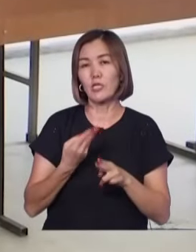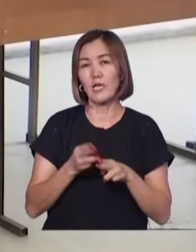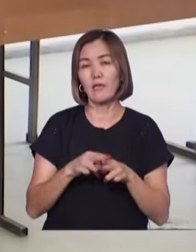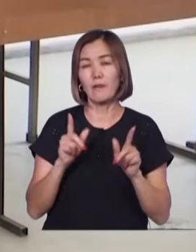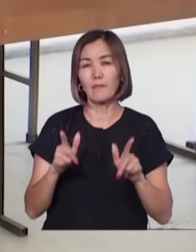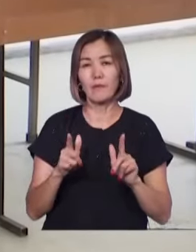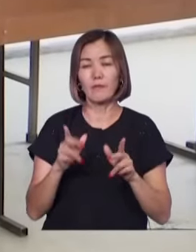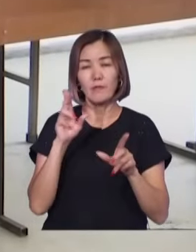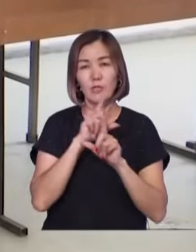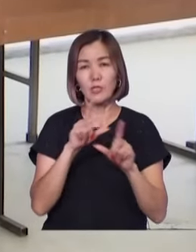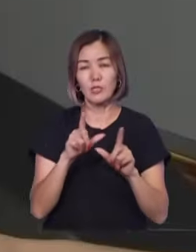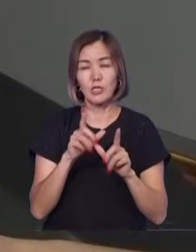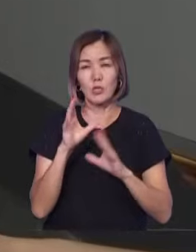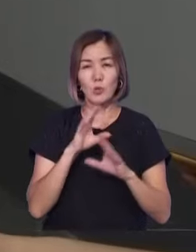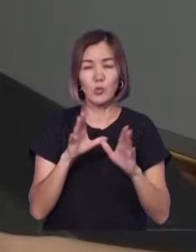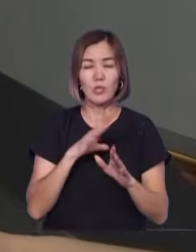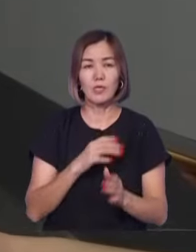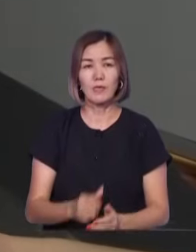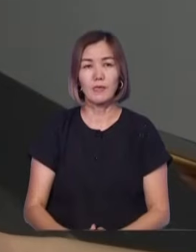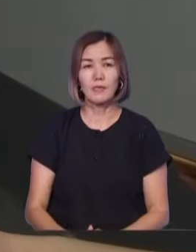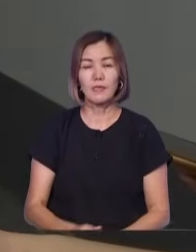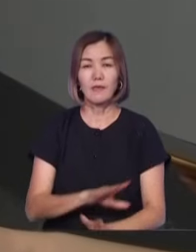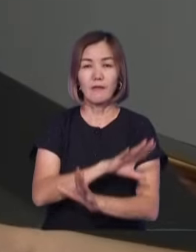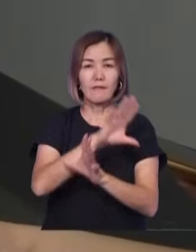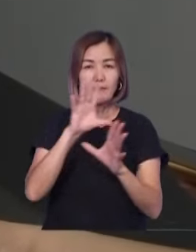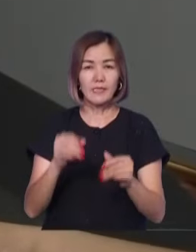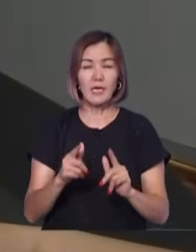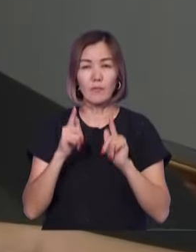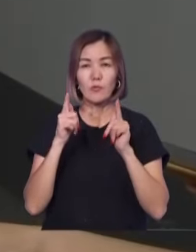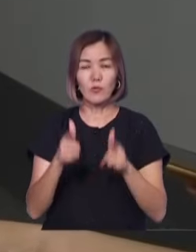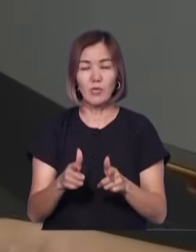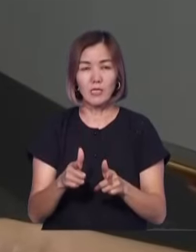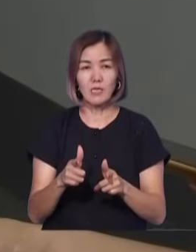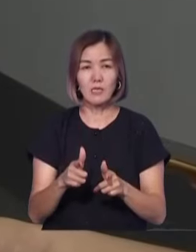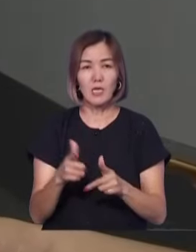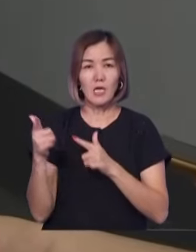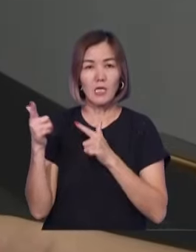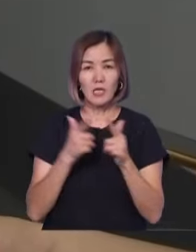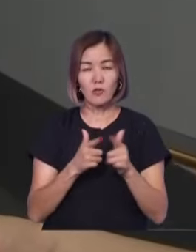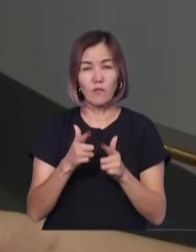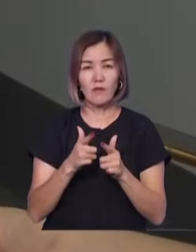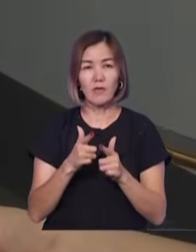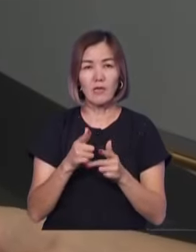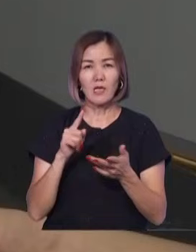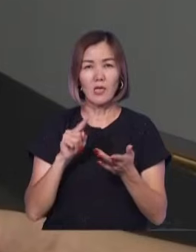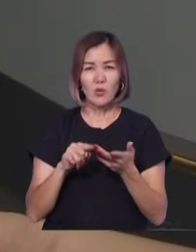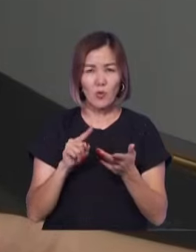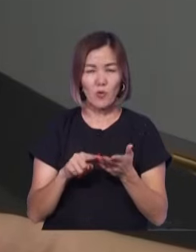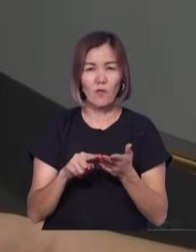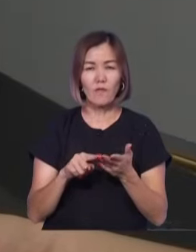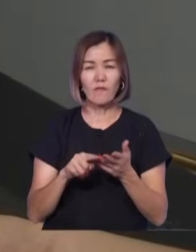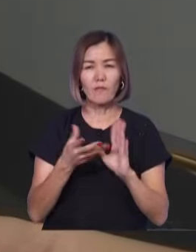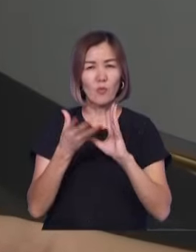поступлении в военный институт все абитуриенты приходят уже с готовыми анализами которые предварительно